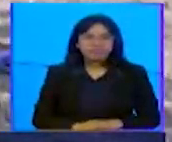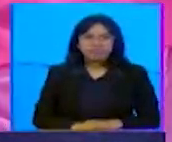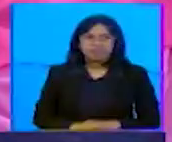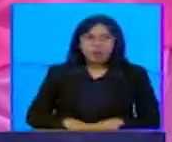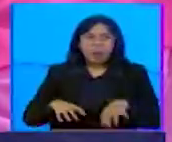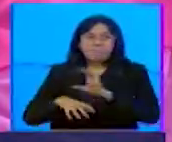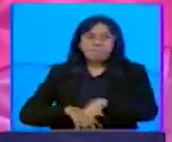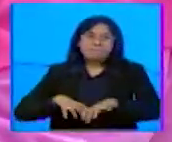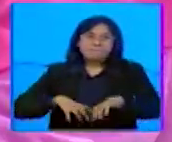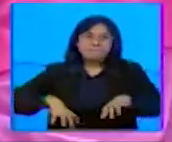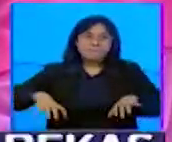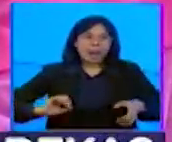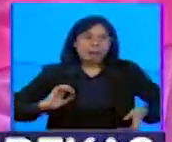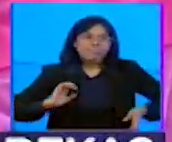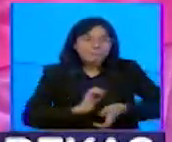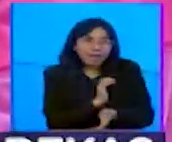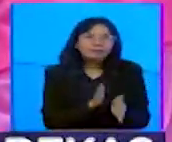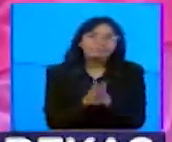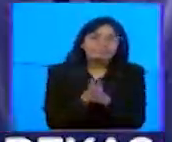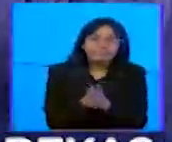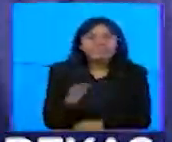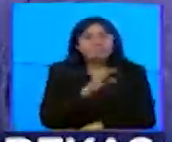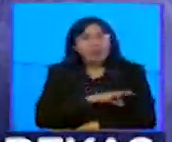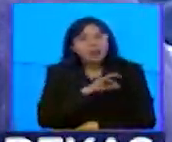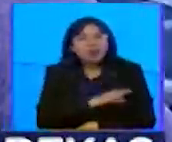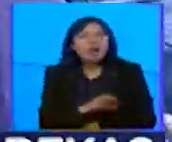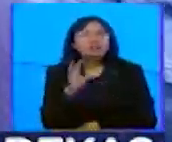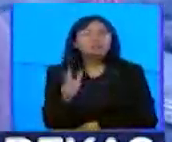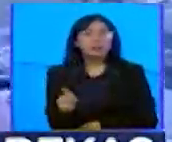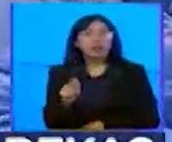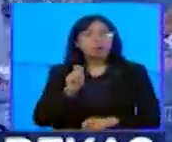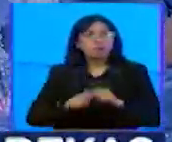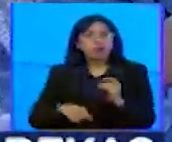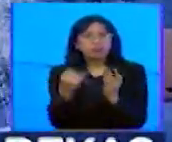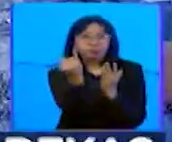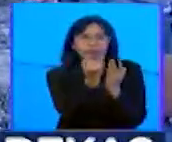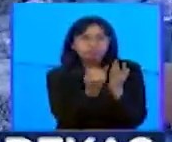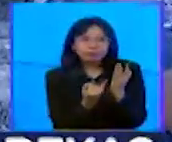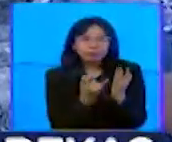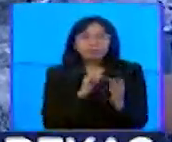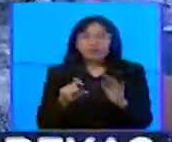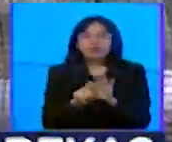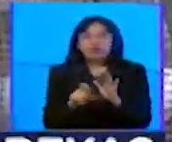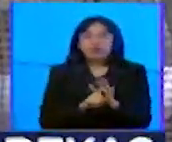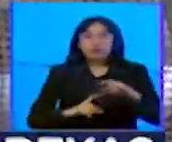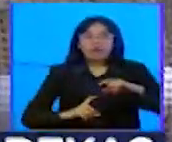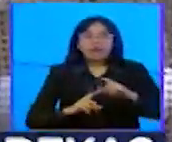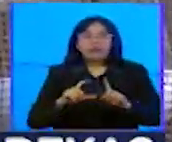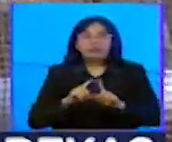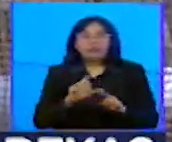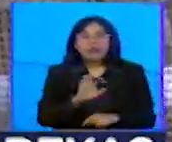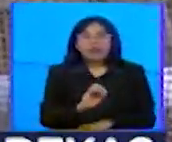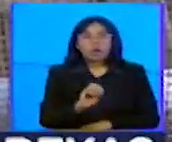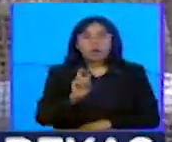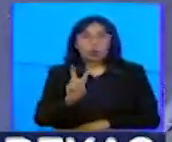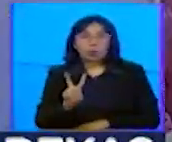Barang bekas ternyata sangat bisa dimanfaatkan sebagai media untuk menghasilkan sebuah karya seni. Di SDN Pantai Bakti 02 Muara Gembong,